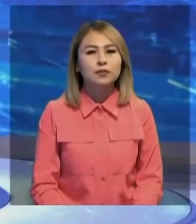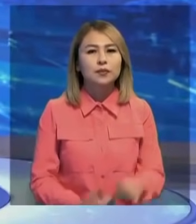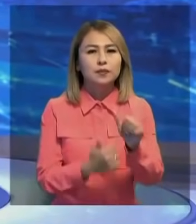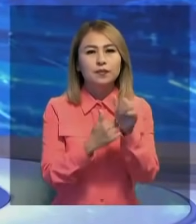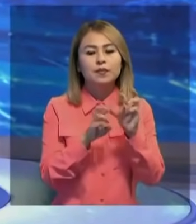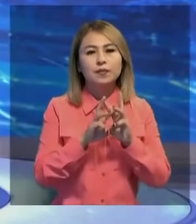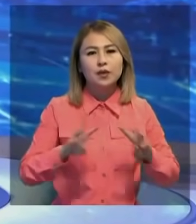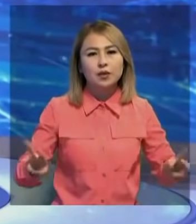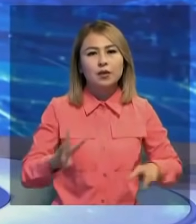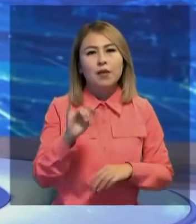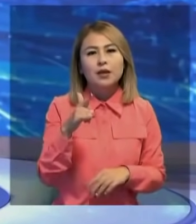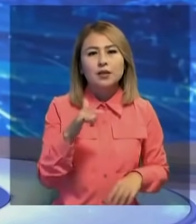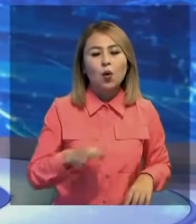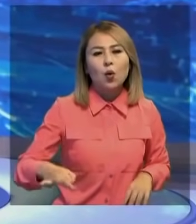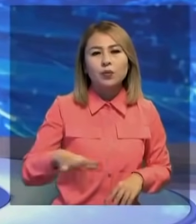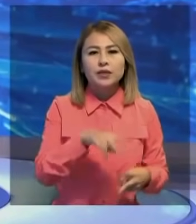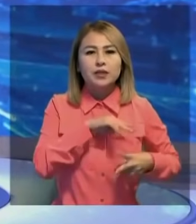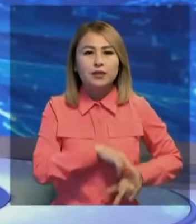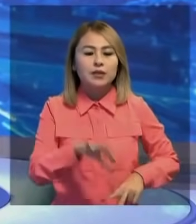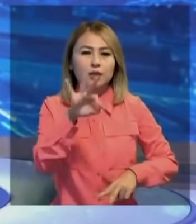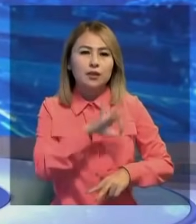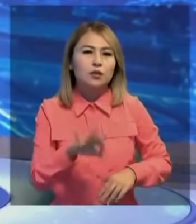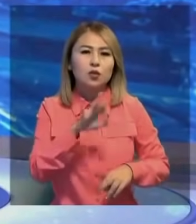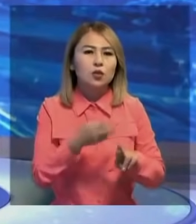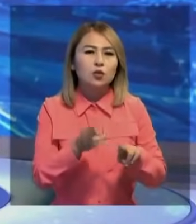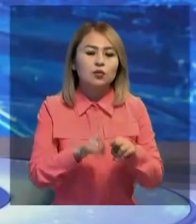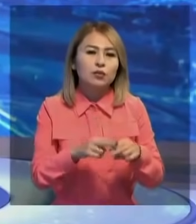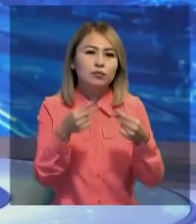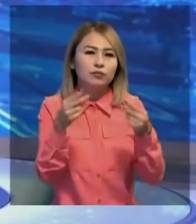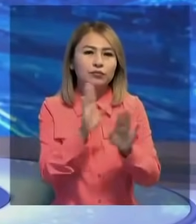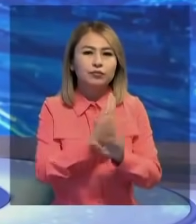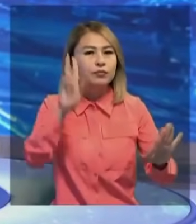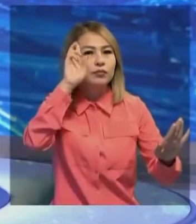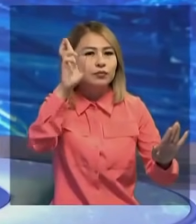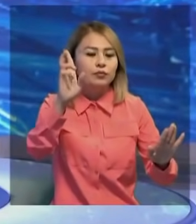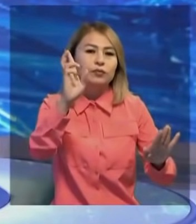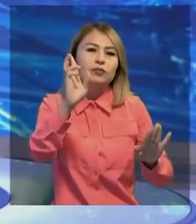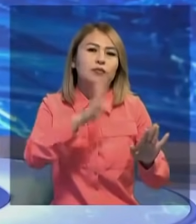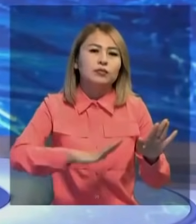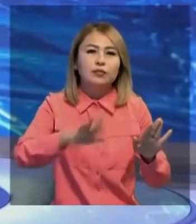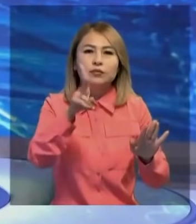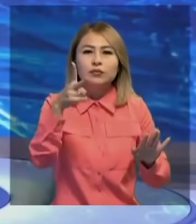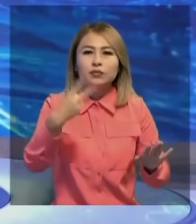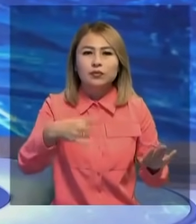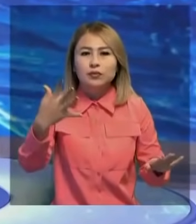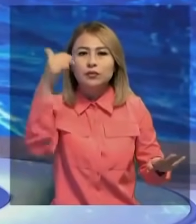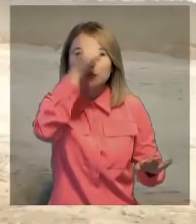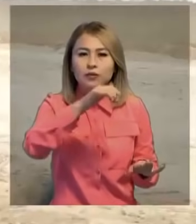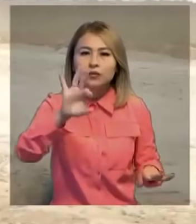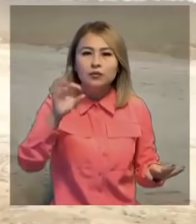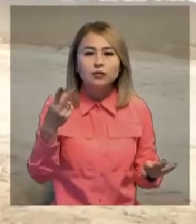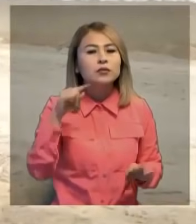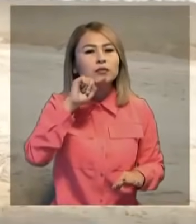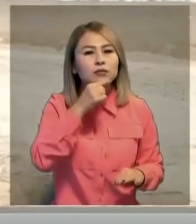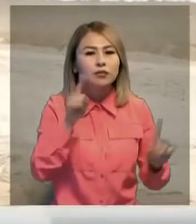Тағы бір мәлімет, премьер-министр Маңғыстау облысында еңбек теңсіздігіне жол бермеуді тапсырды. Үкіметте өңірдің 2025 жылға